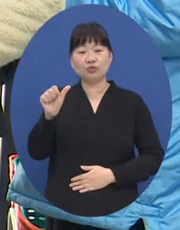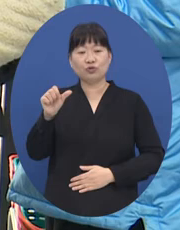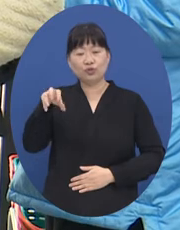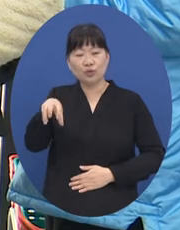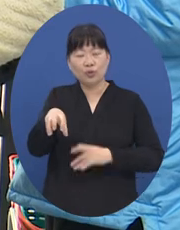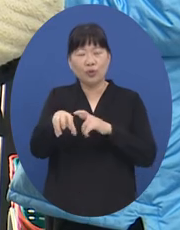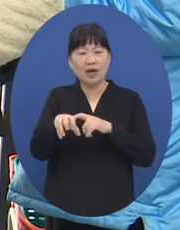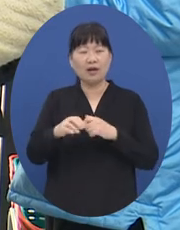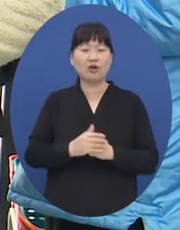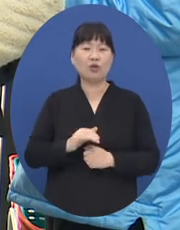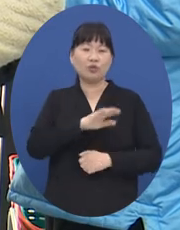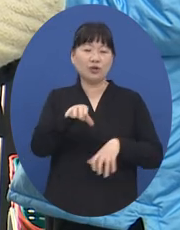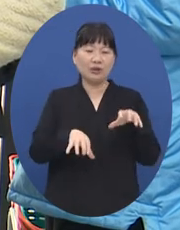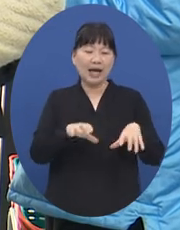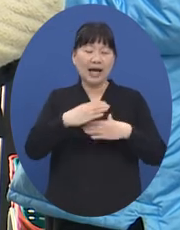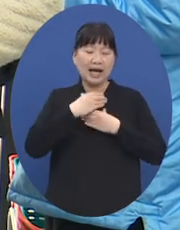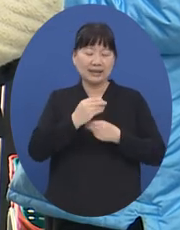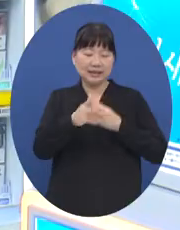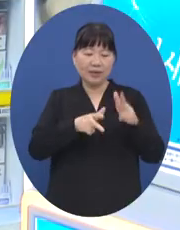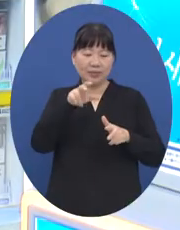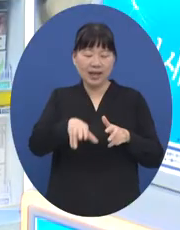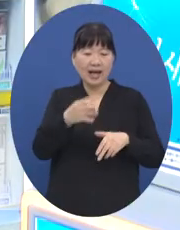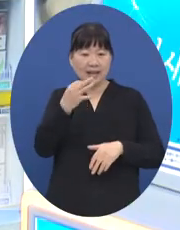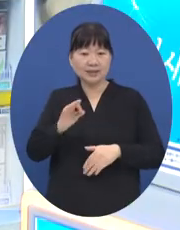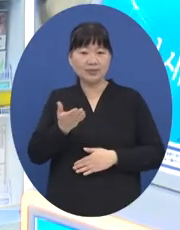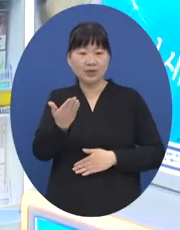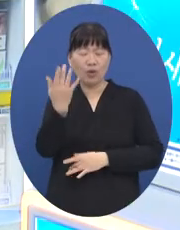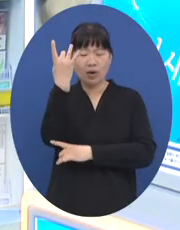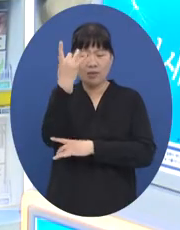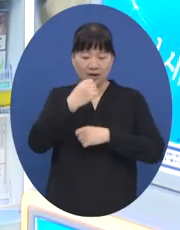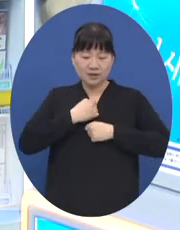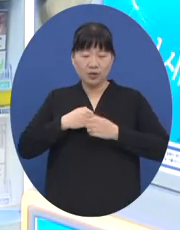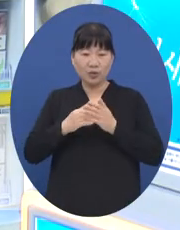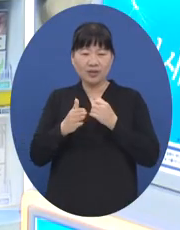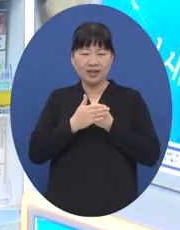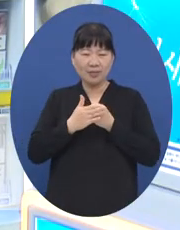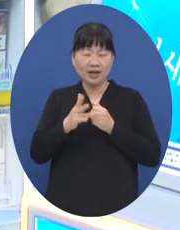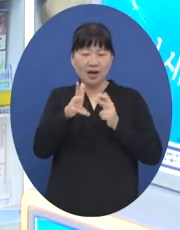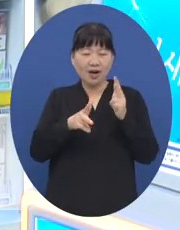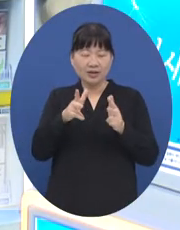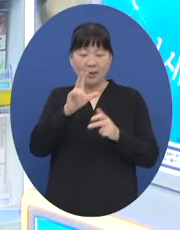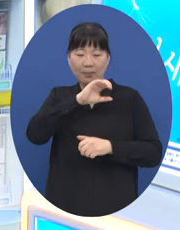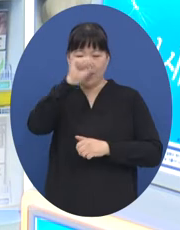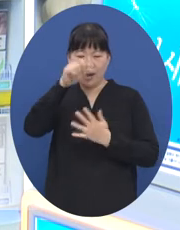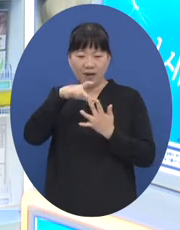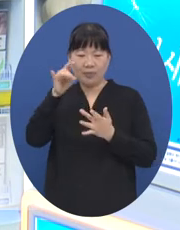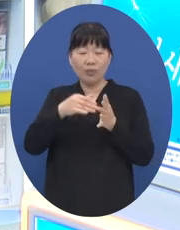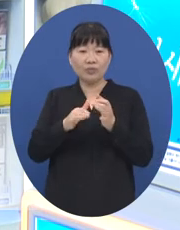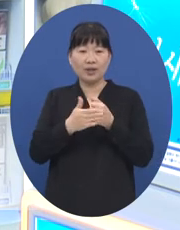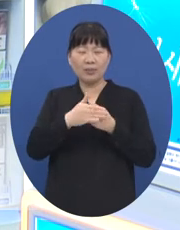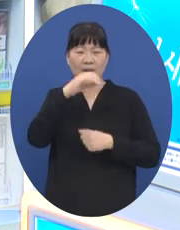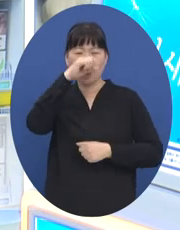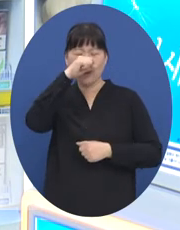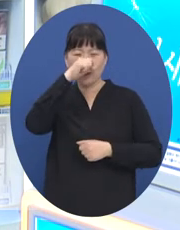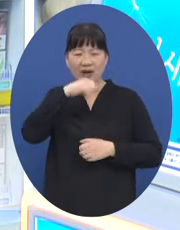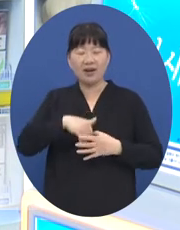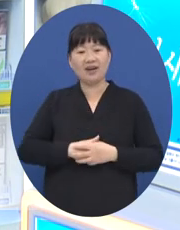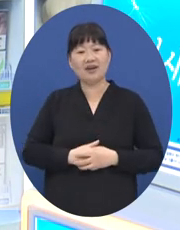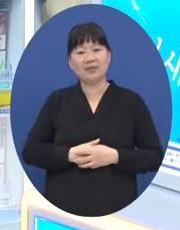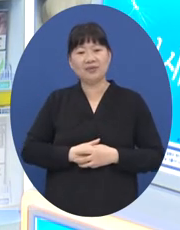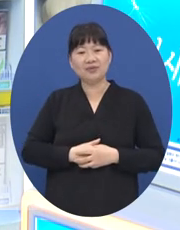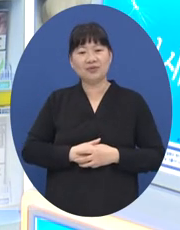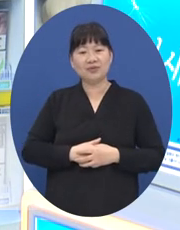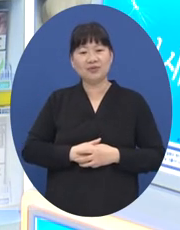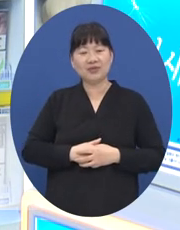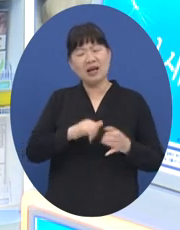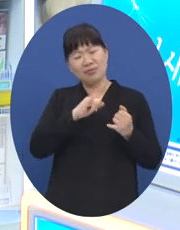동네 안심 사업장으로 인증됐습니다. 기본적인 걸 지켜가지고 뭐 이거 사업장 선정이 돼서 너무 좋은 것 같고요. 뭐 씁쓸하네. 이게 안